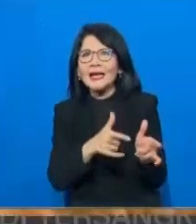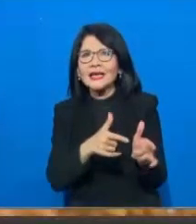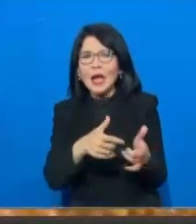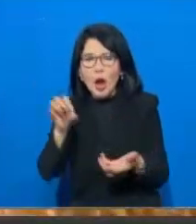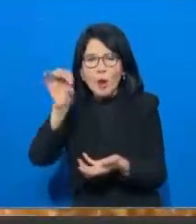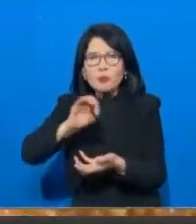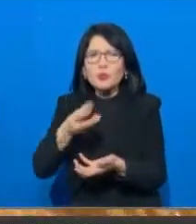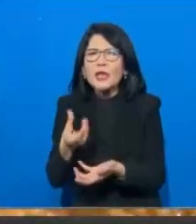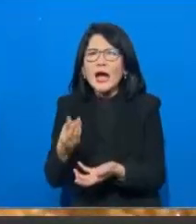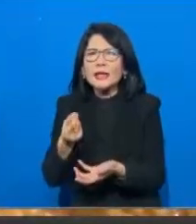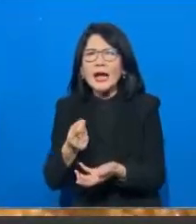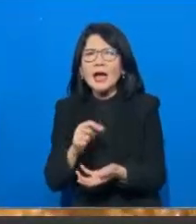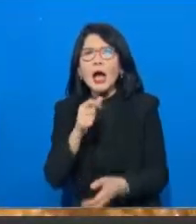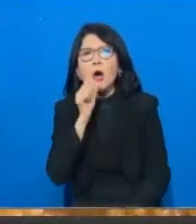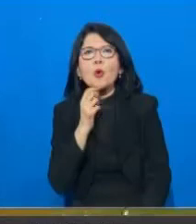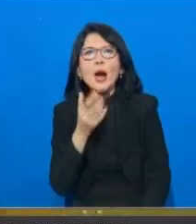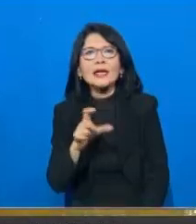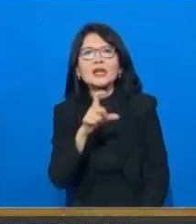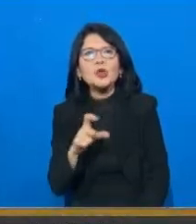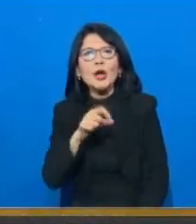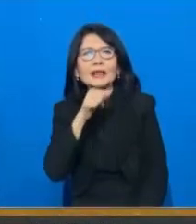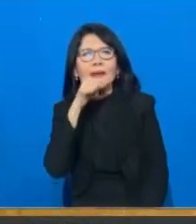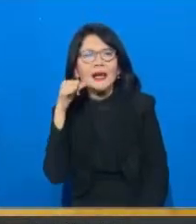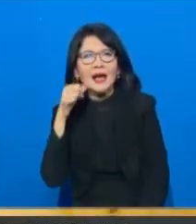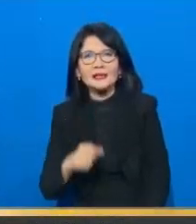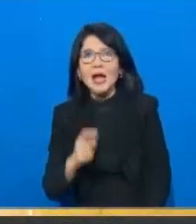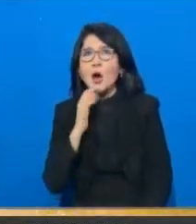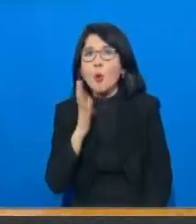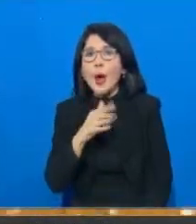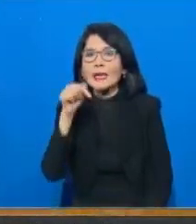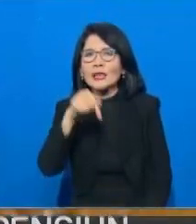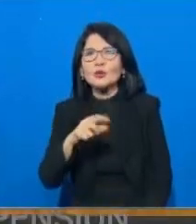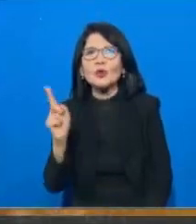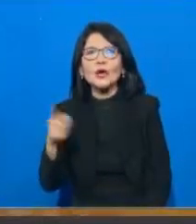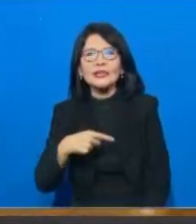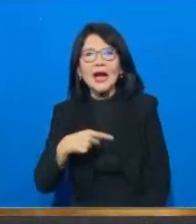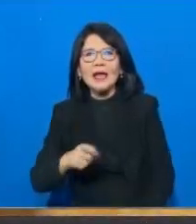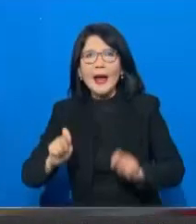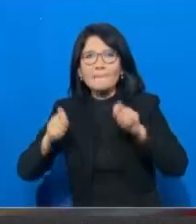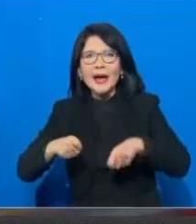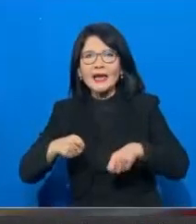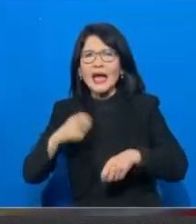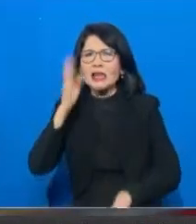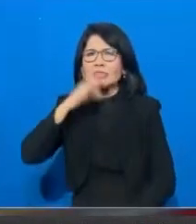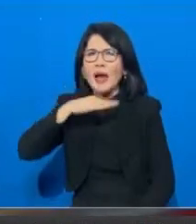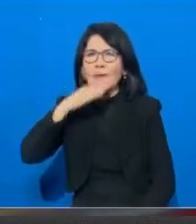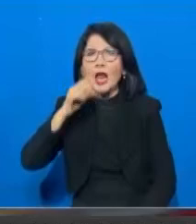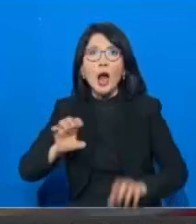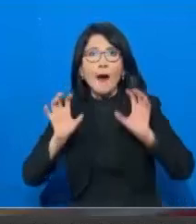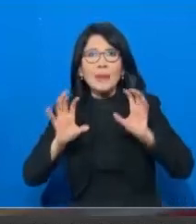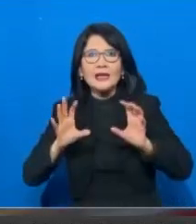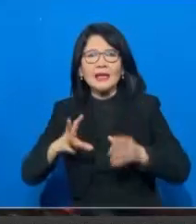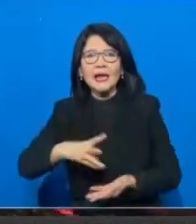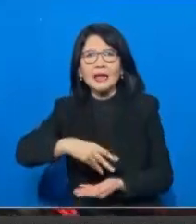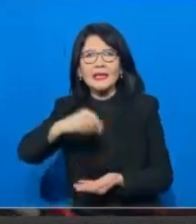kental berwarna coklat kemerahan. Warna tersebut berasal dari penggunaan cabai yang cukup banyak pada tepung beras